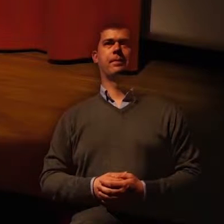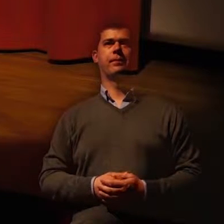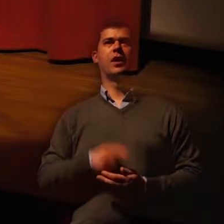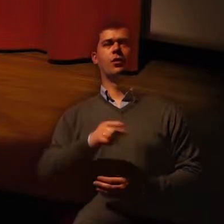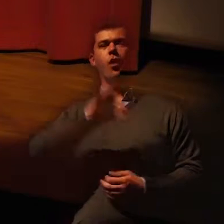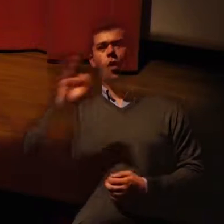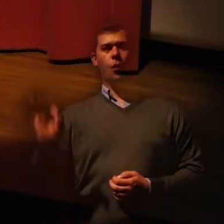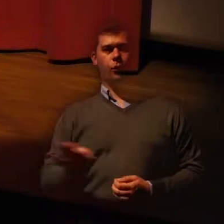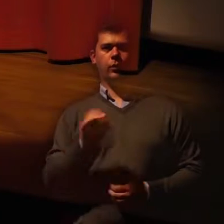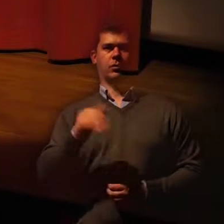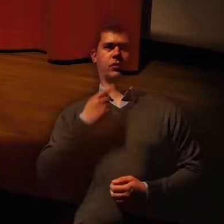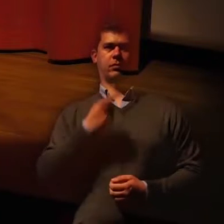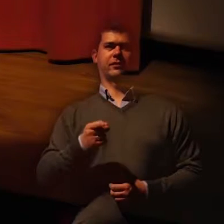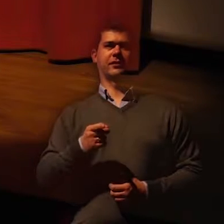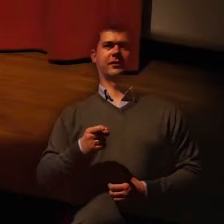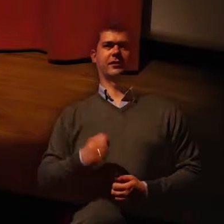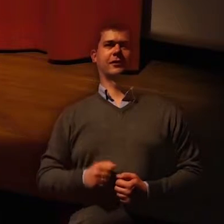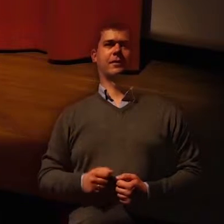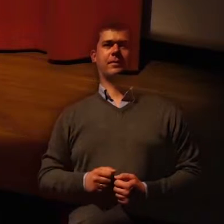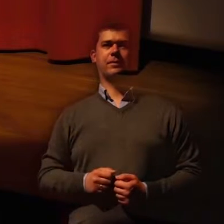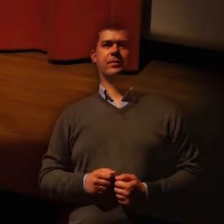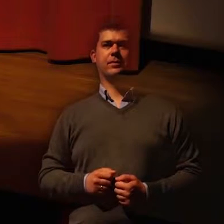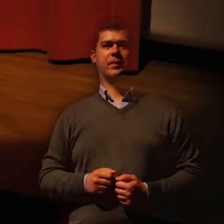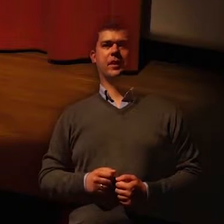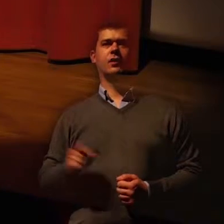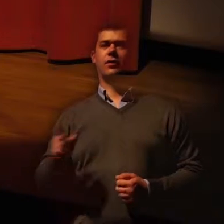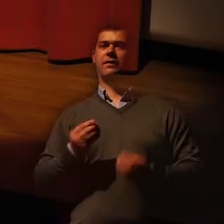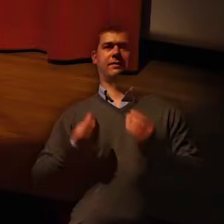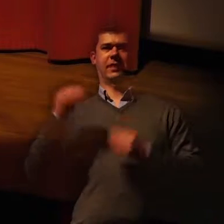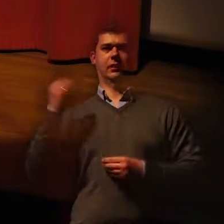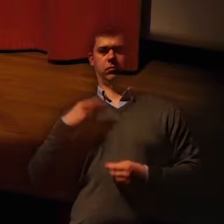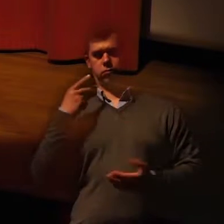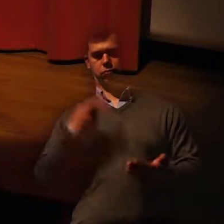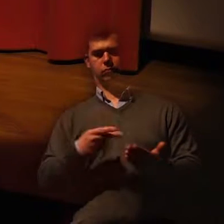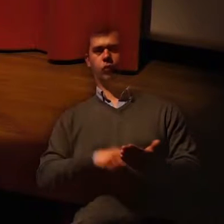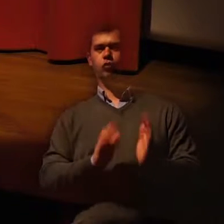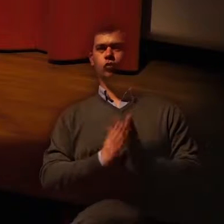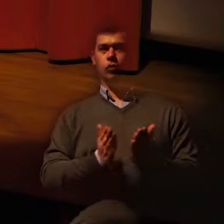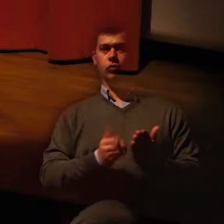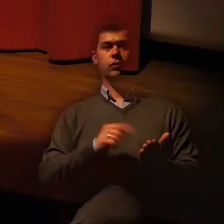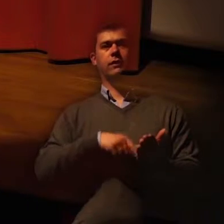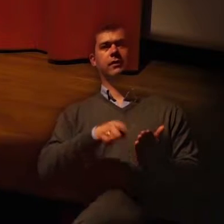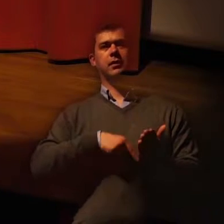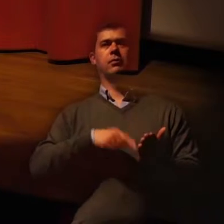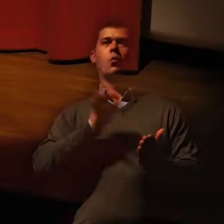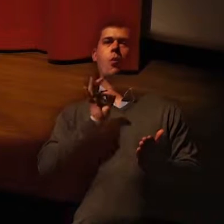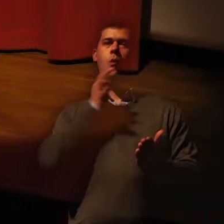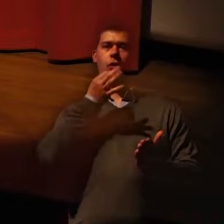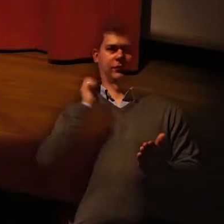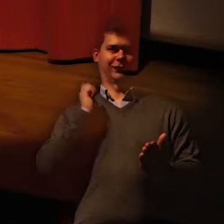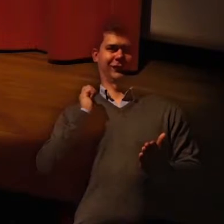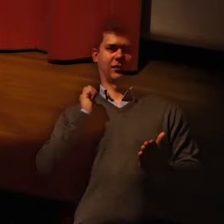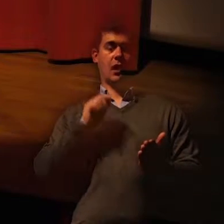Generalnie rzecz biorąc znacznie częściej widzimy ręcznikach młode dziewczęta